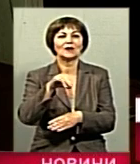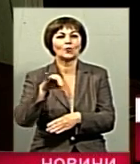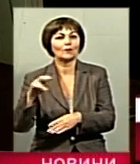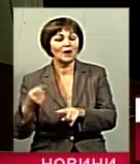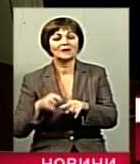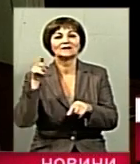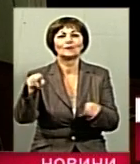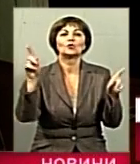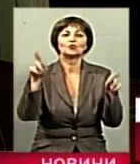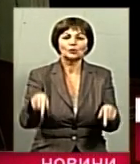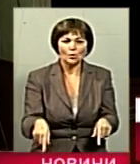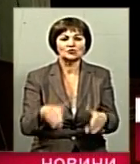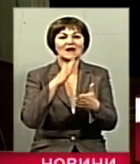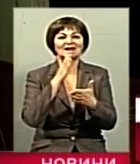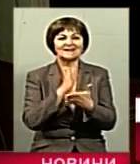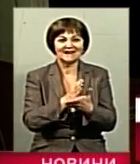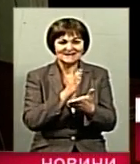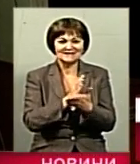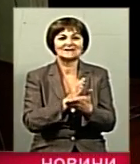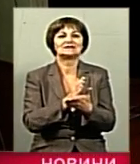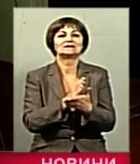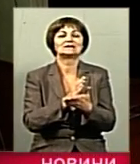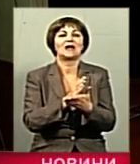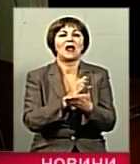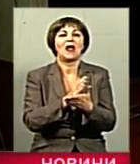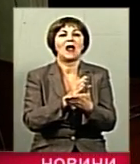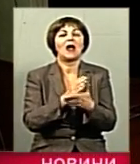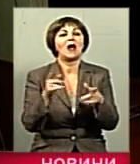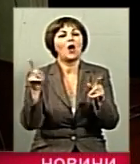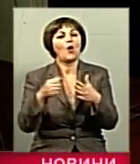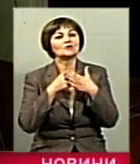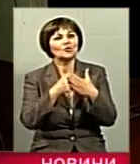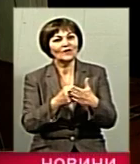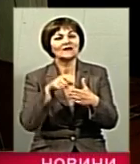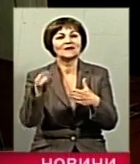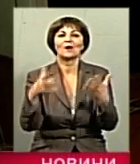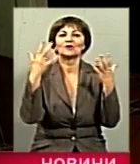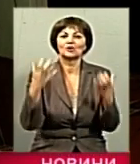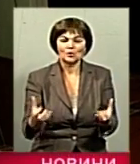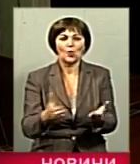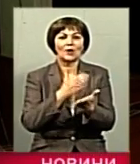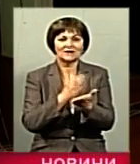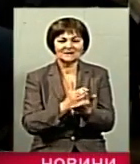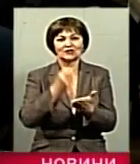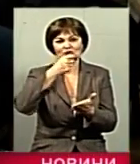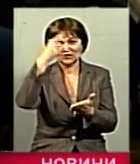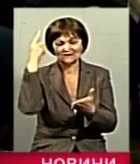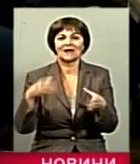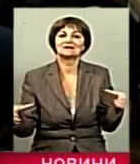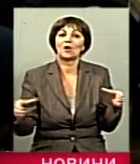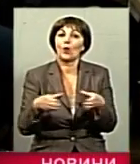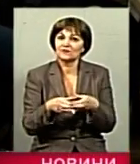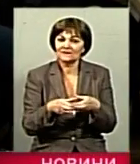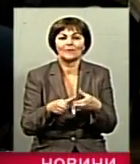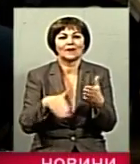там ще є чеське село, як є чеська окружна здесь основана, ну, але там ще є чеське село.